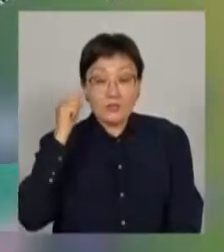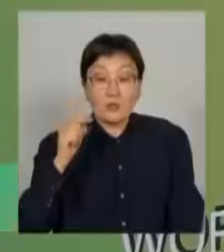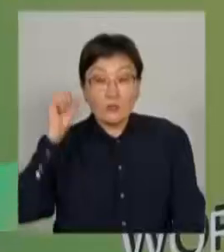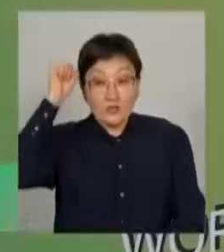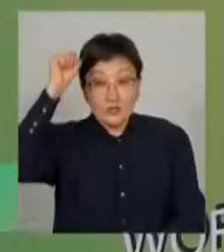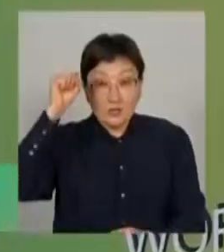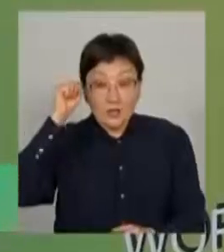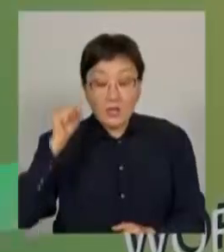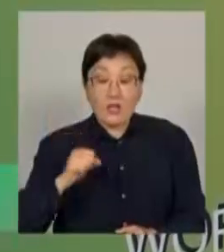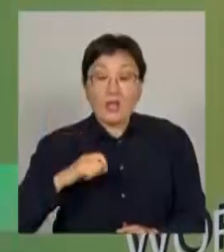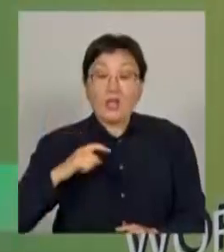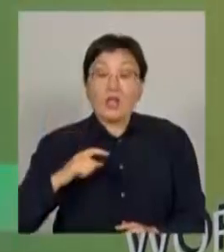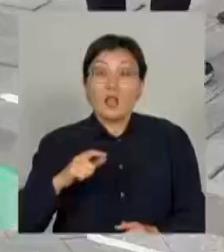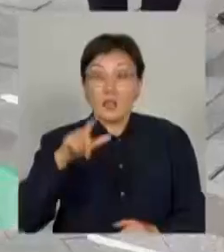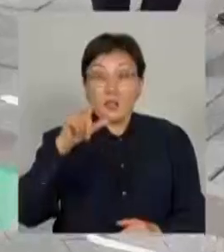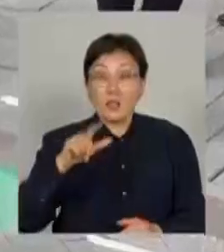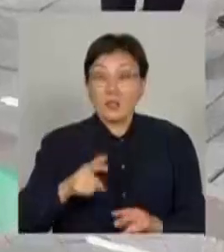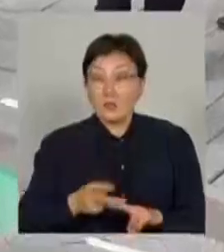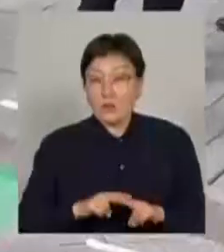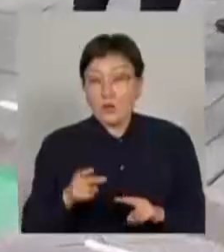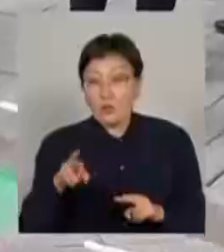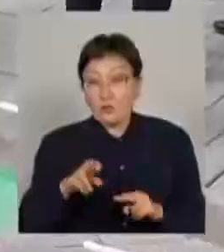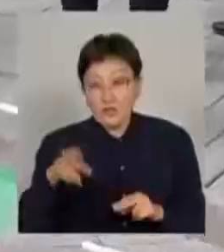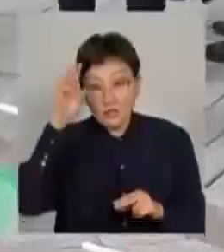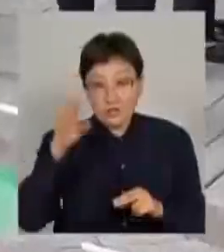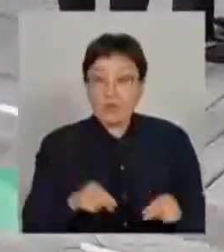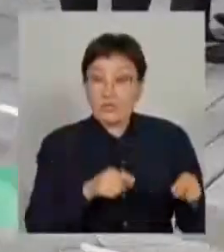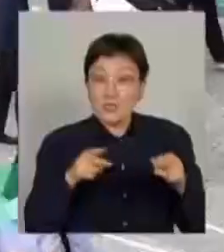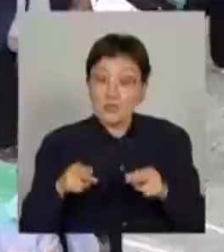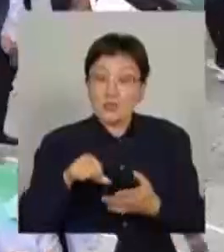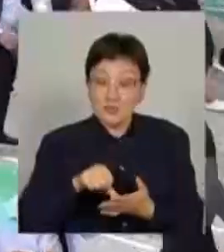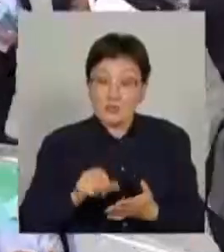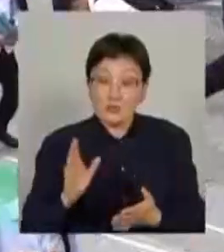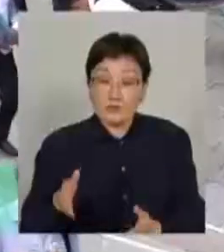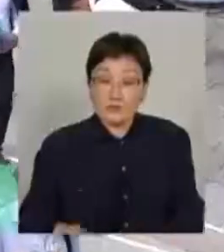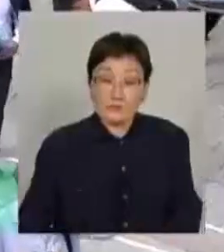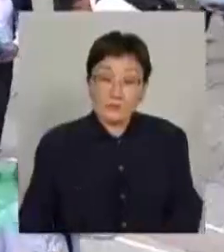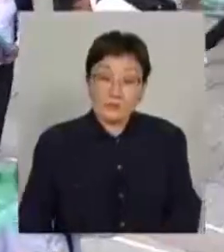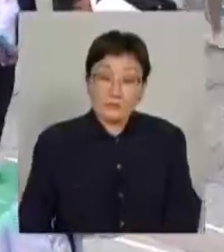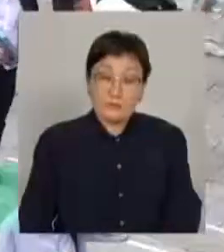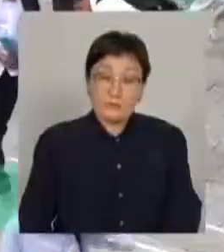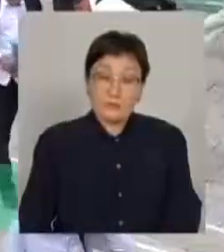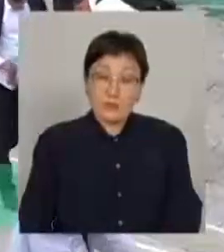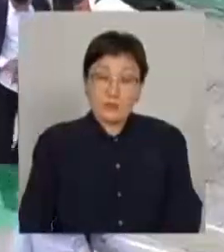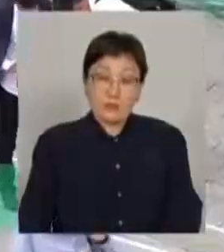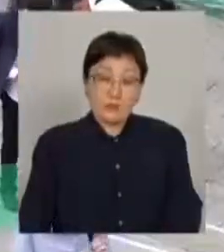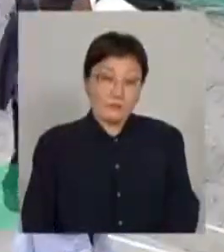мен Колумбия елінен 150-ден астам қатысушы келеді деп жоспарланып отыр. Лұғат Арғын, Ғани Қалуов, Алматы телеарнасы.